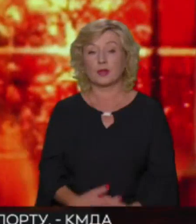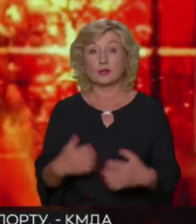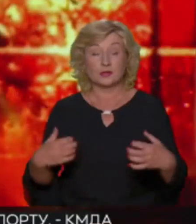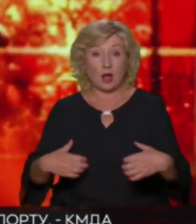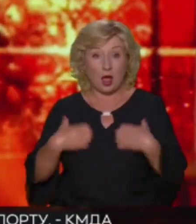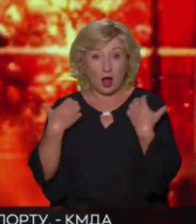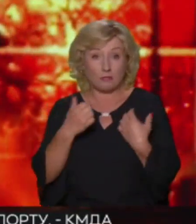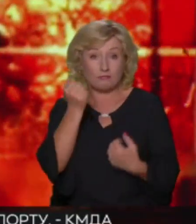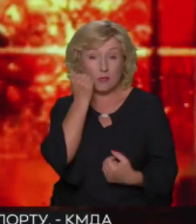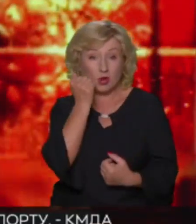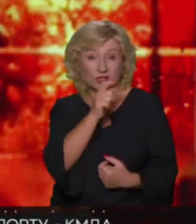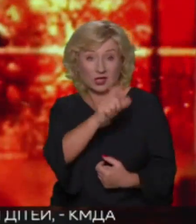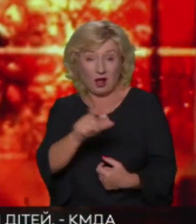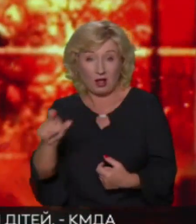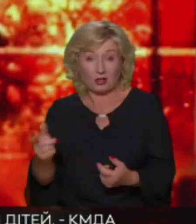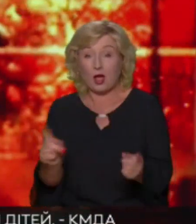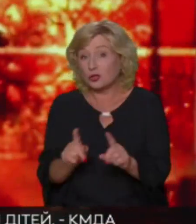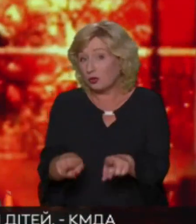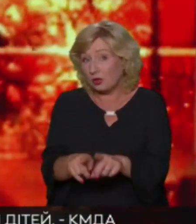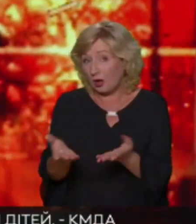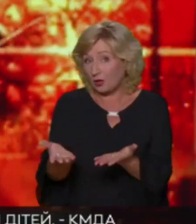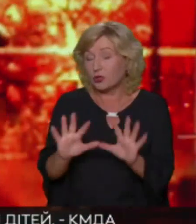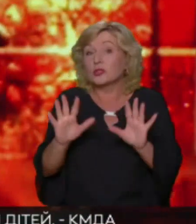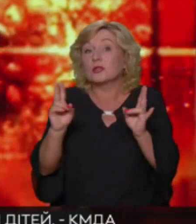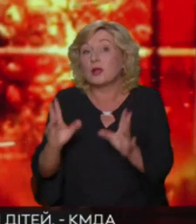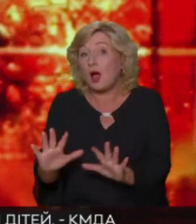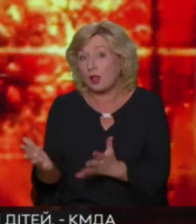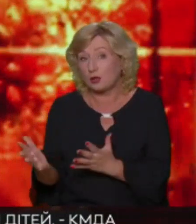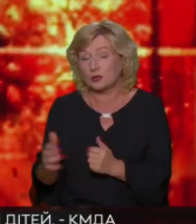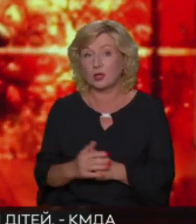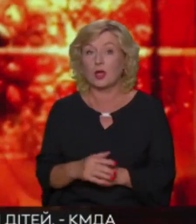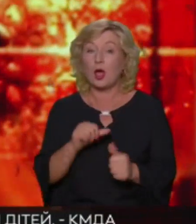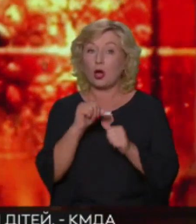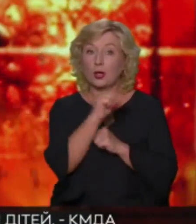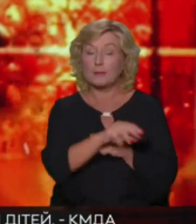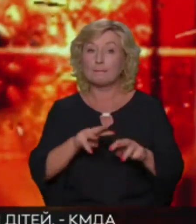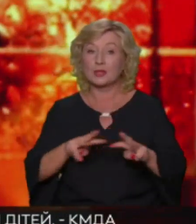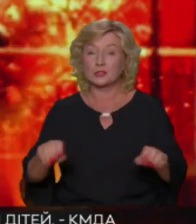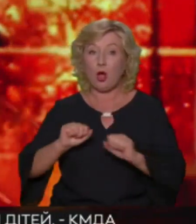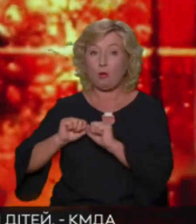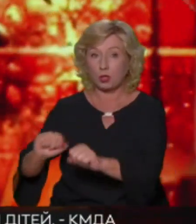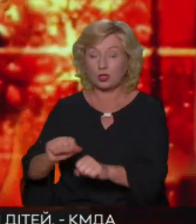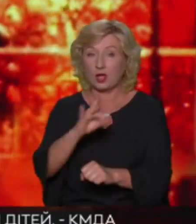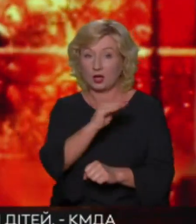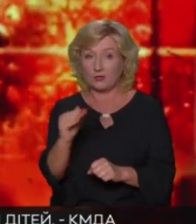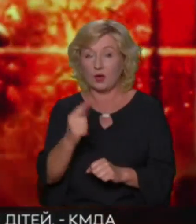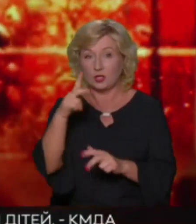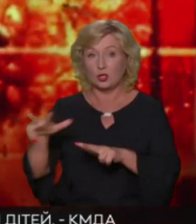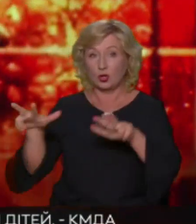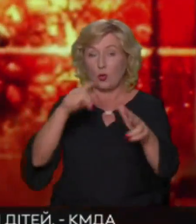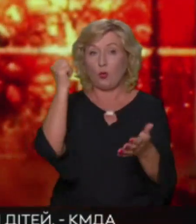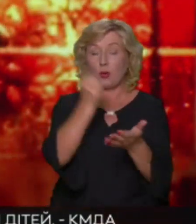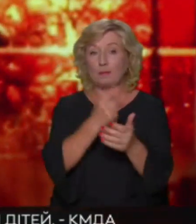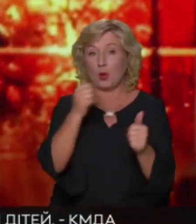Злякалися москалики. Так, а що ж таке? Що ж сталося? Ну, окрім Міністерства оборони РФ, один дрон, ймовірно, впав ще й